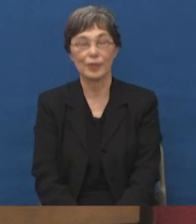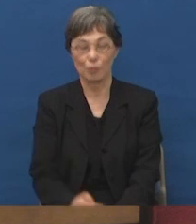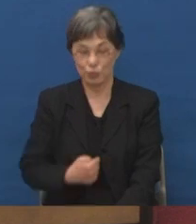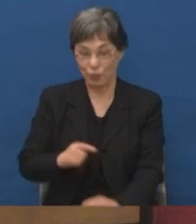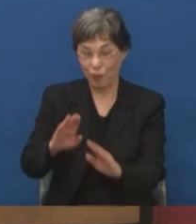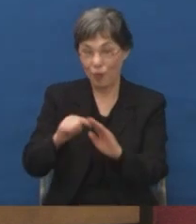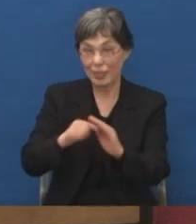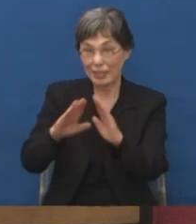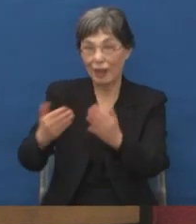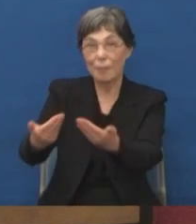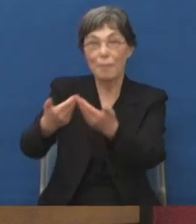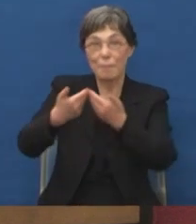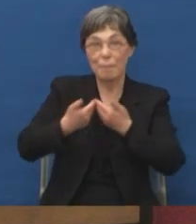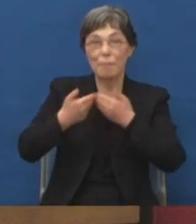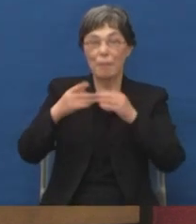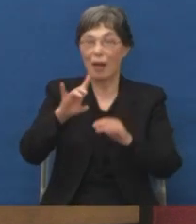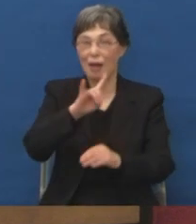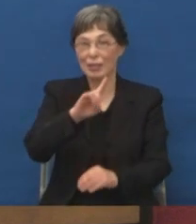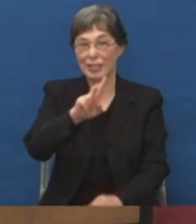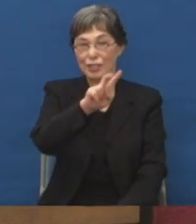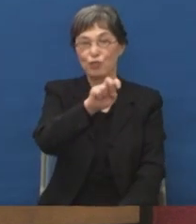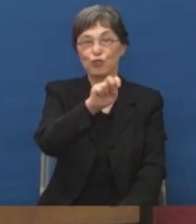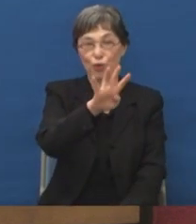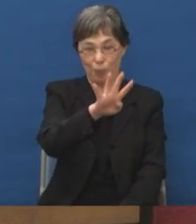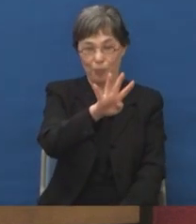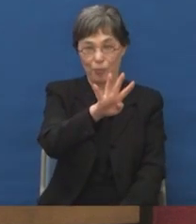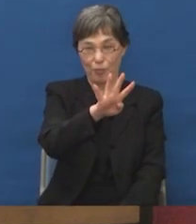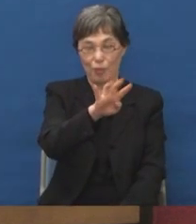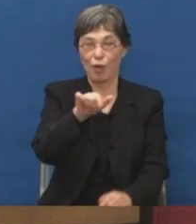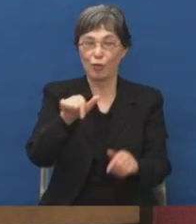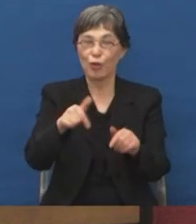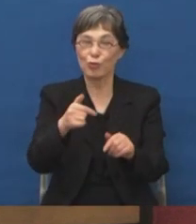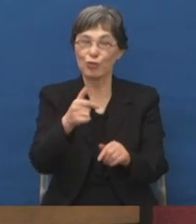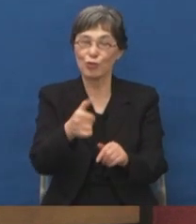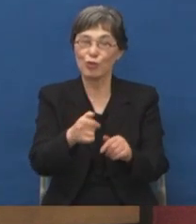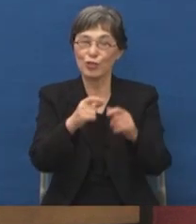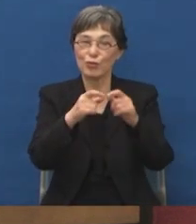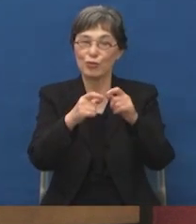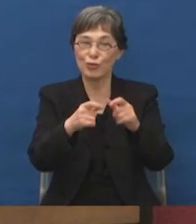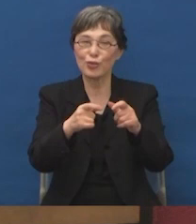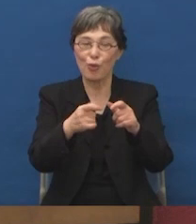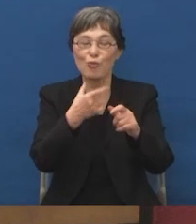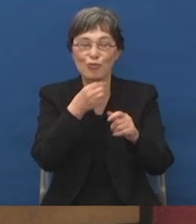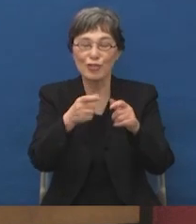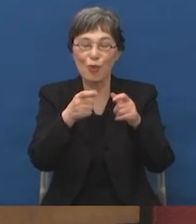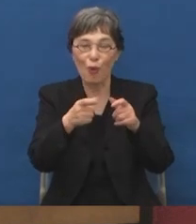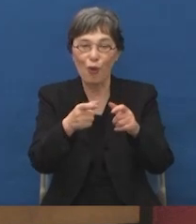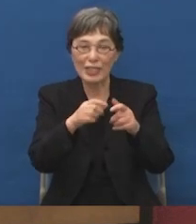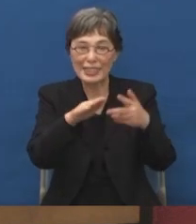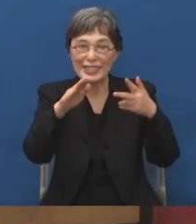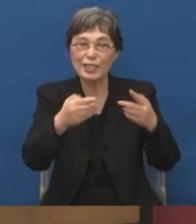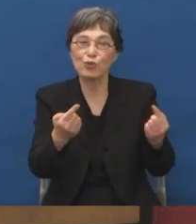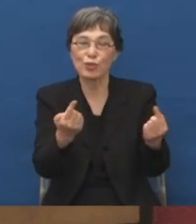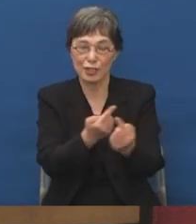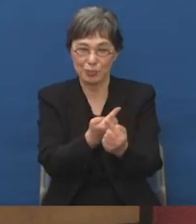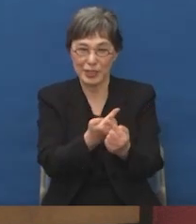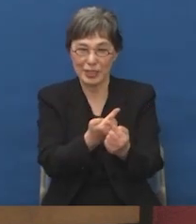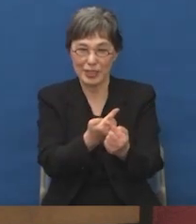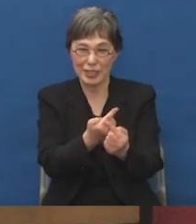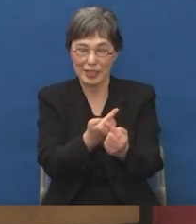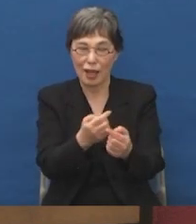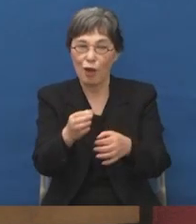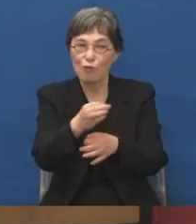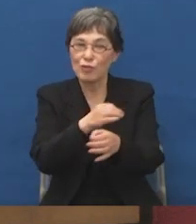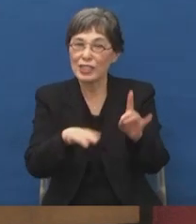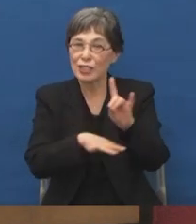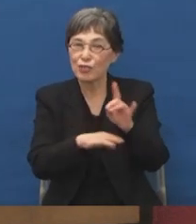に付託されました議第24号、京都市老人福祉法等に基づく施設の設備及び運営の基